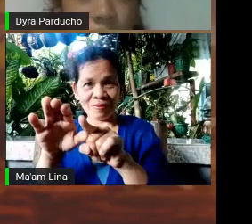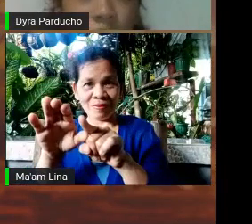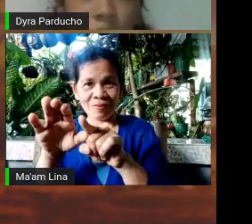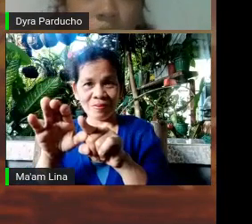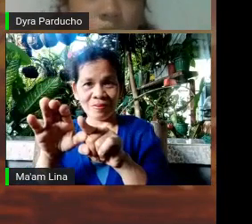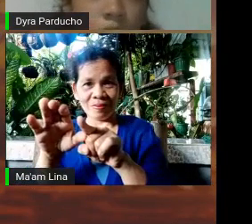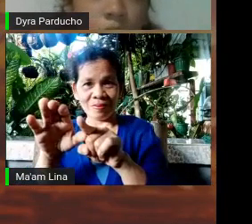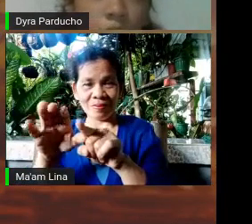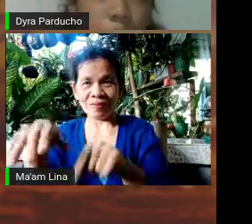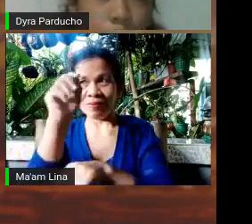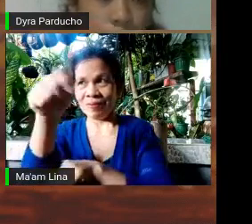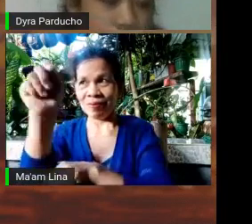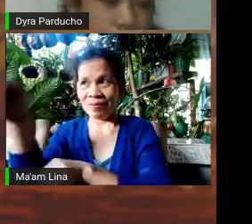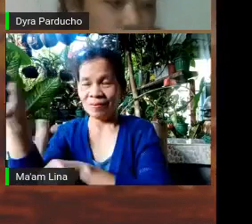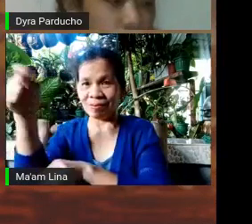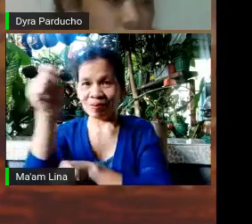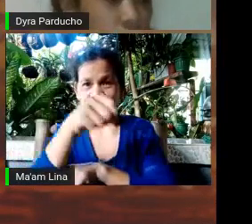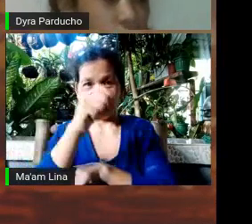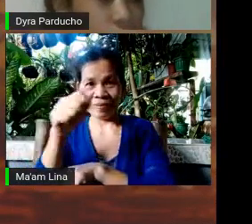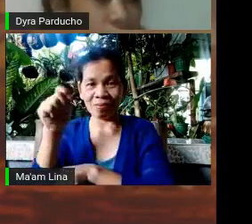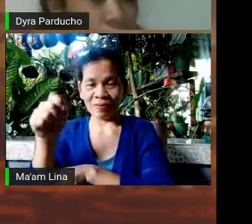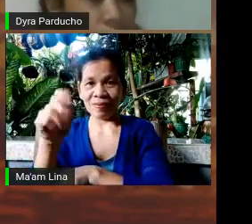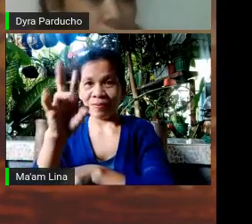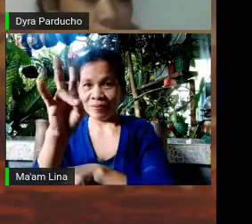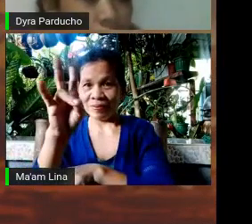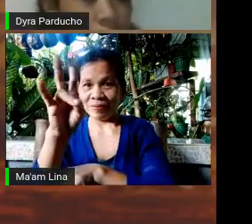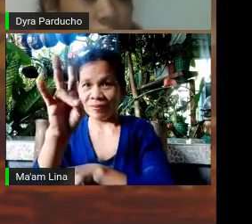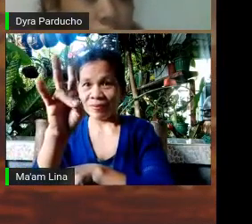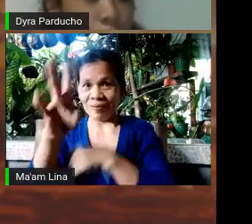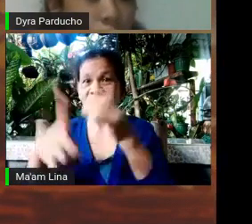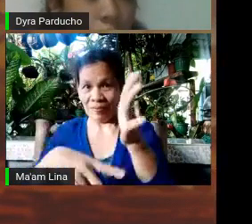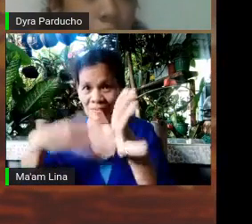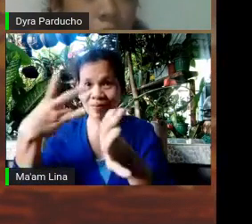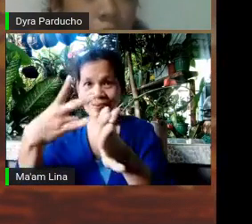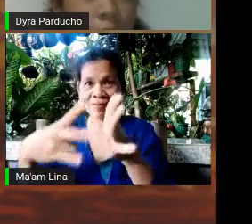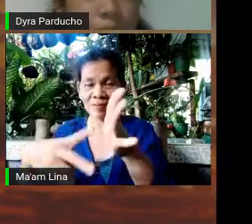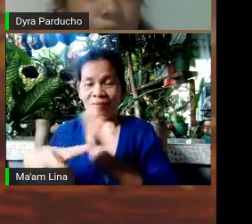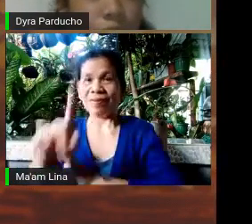i-sprinkle po niya ng 7 beses. And